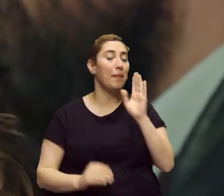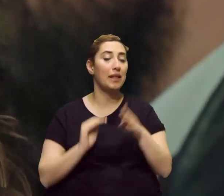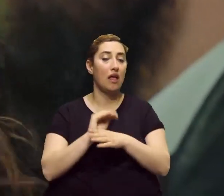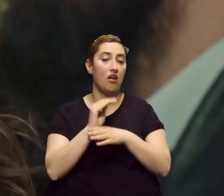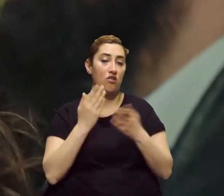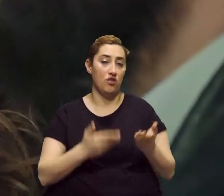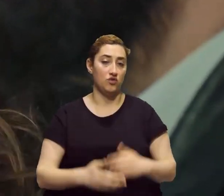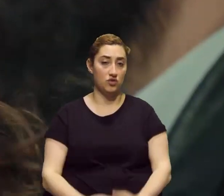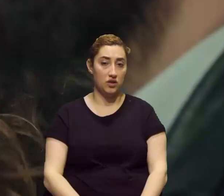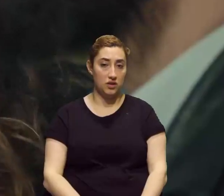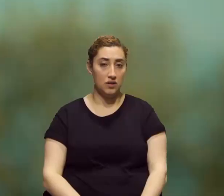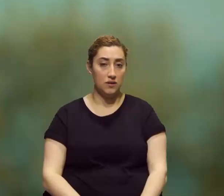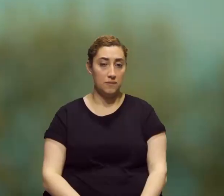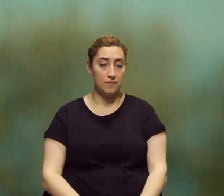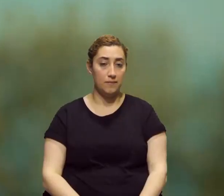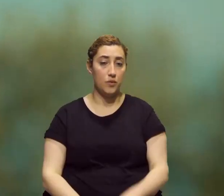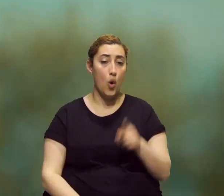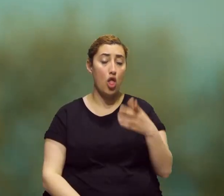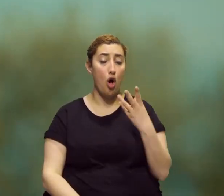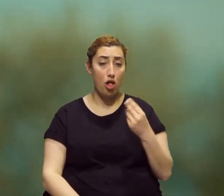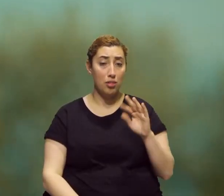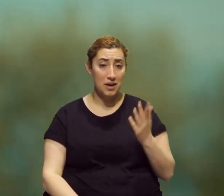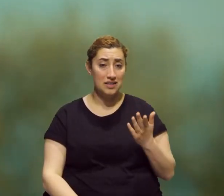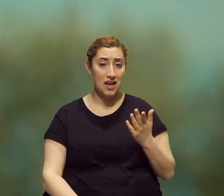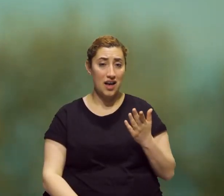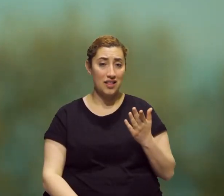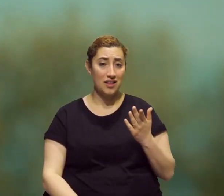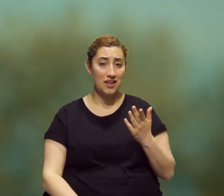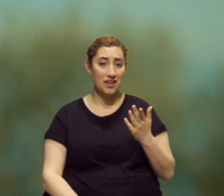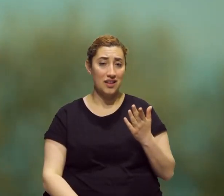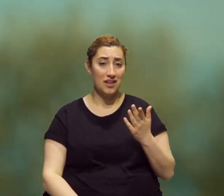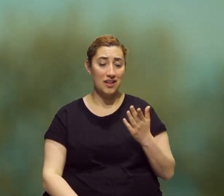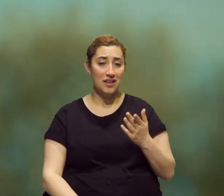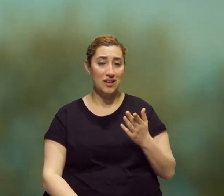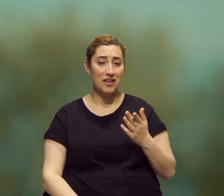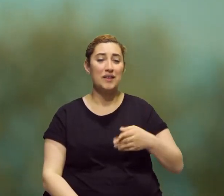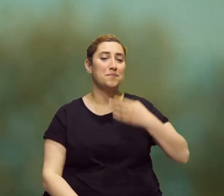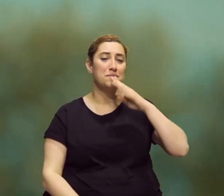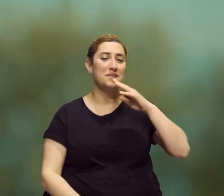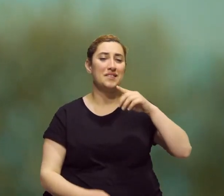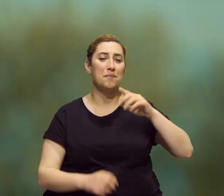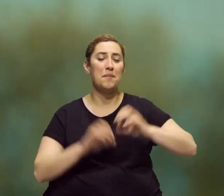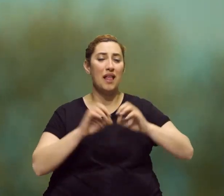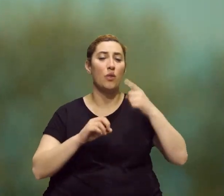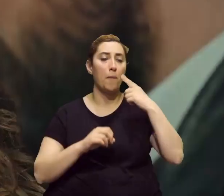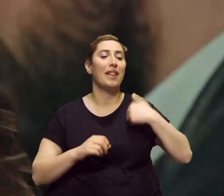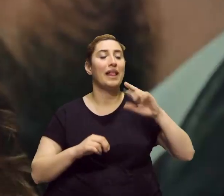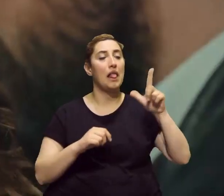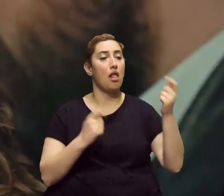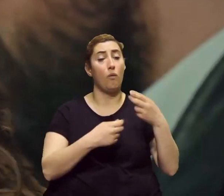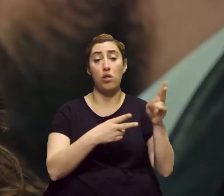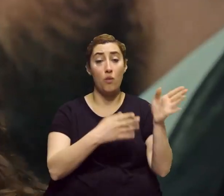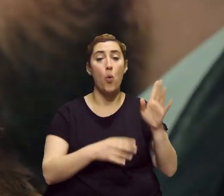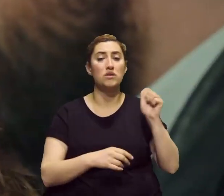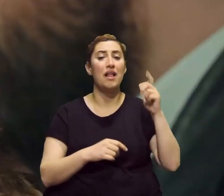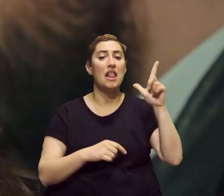bilmeden yaşadı. Öyle olmasaydı Firavun harekatında benim yerime pekala Leyla'yı kullanabilirdi. O